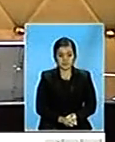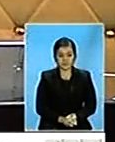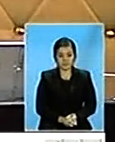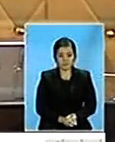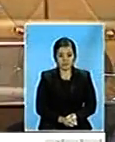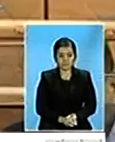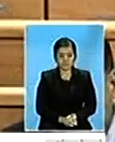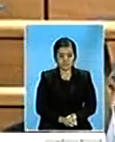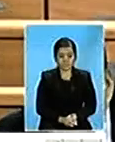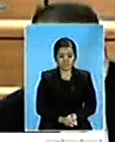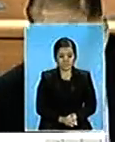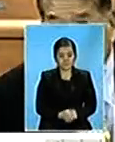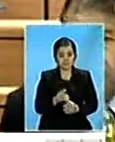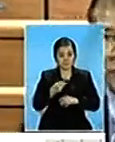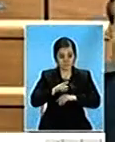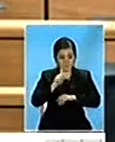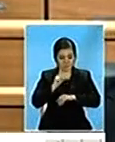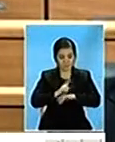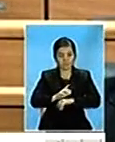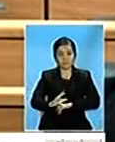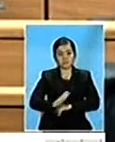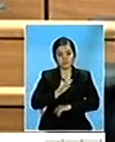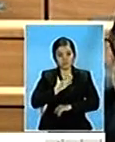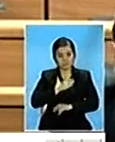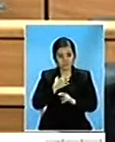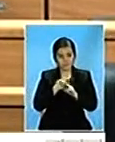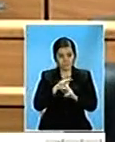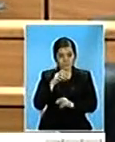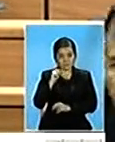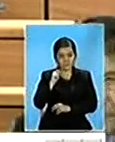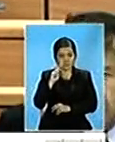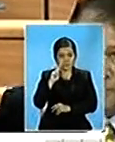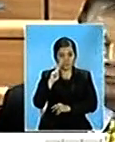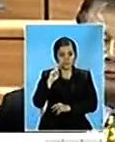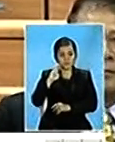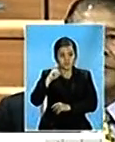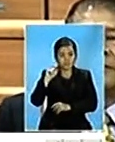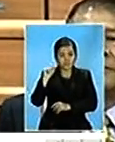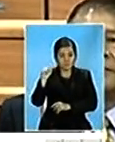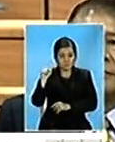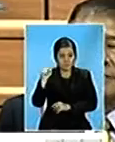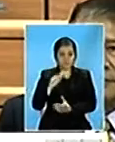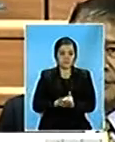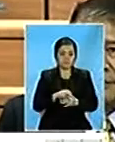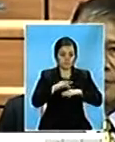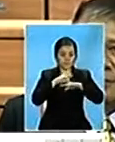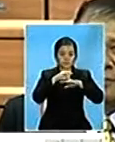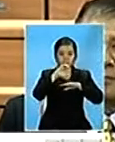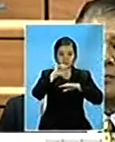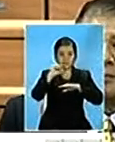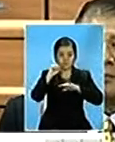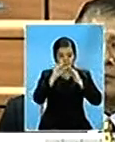ท่านประธานที่เคารพกระผมนฤทธิ์ขำนุรักษ์สมาชิกสภาผู้แทนราษฎรจังหวัดพัทลุ